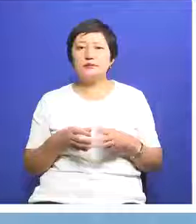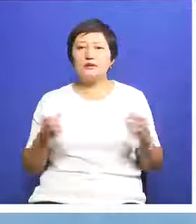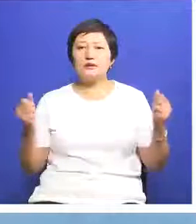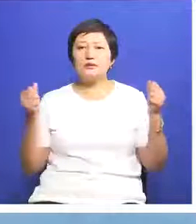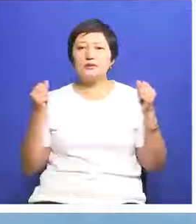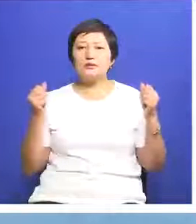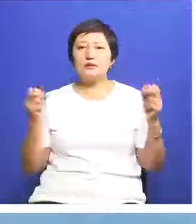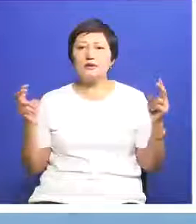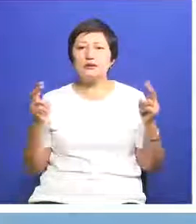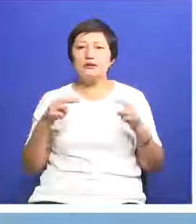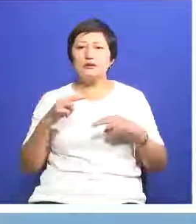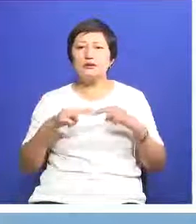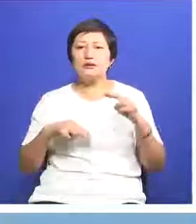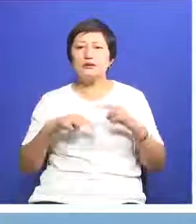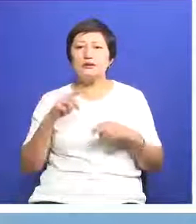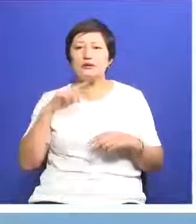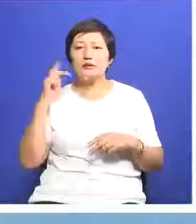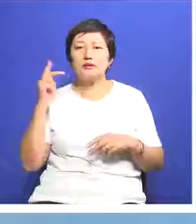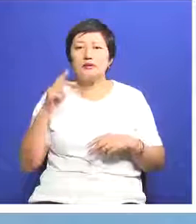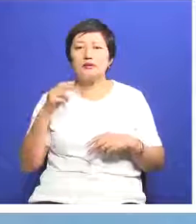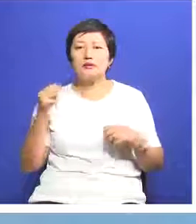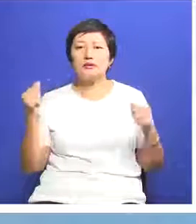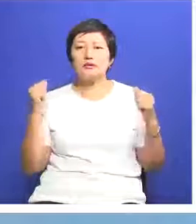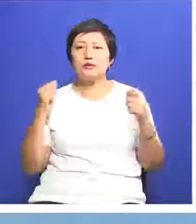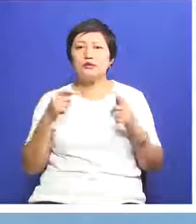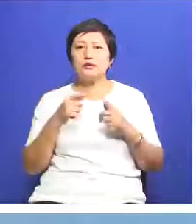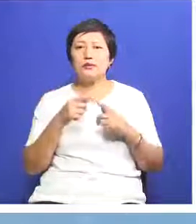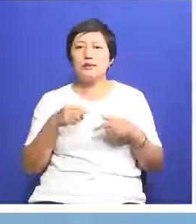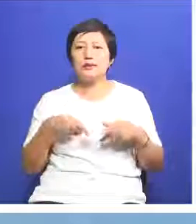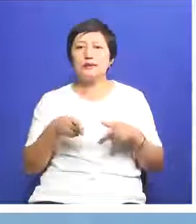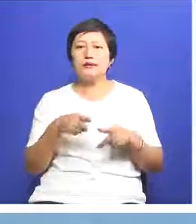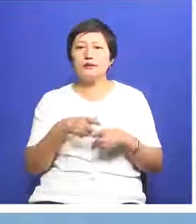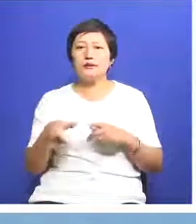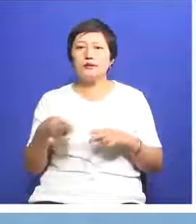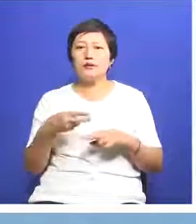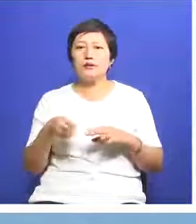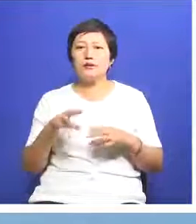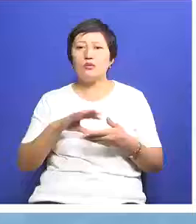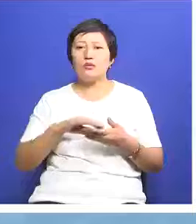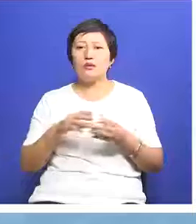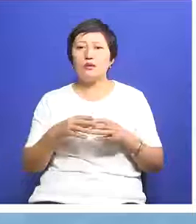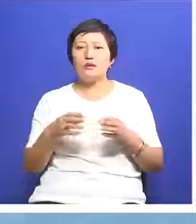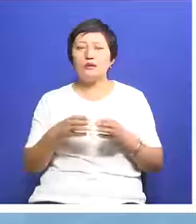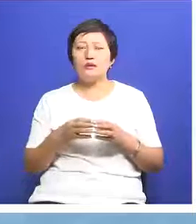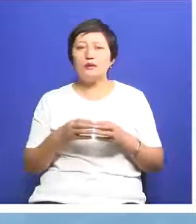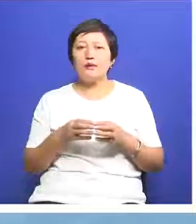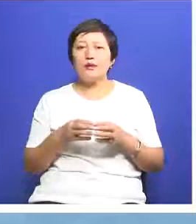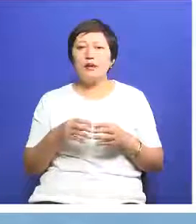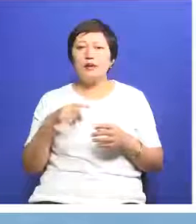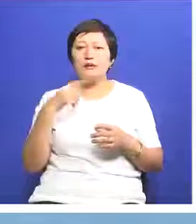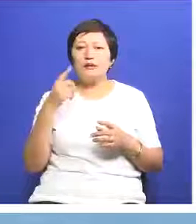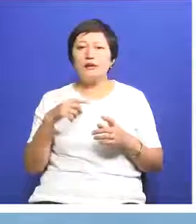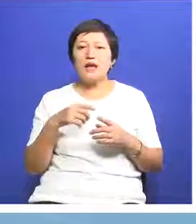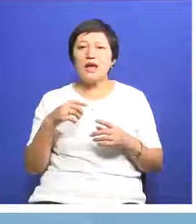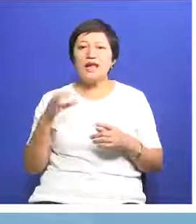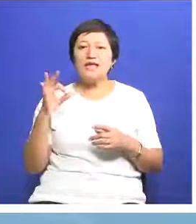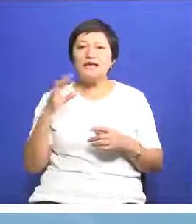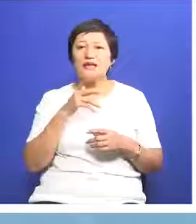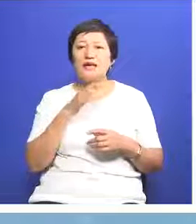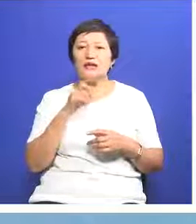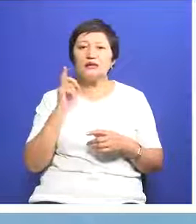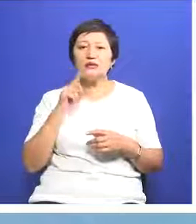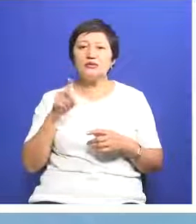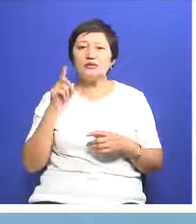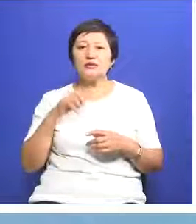Спорт кешені салынып, жастарды салауатты өмір салтын ұстануға бағытталған шаралар қолға алынады. Екі жылдан бері сағаттап су ішіп